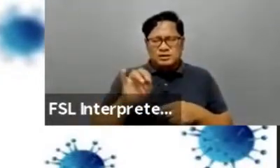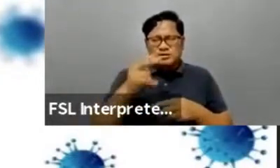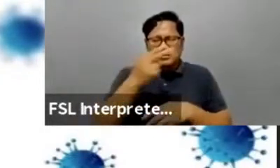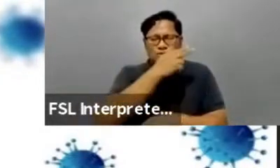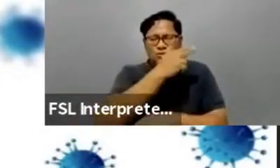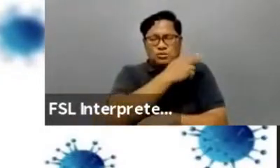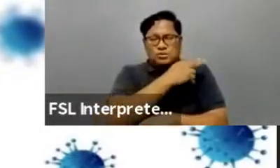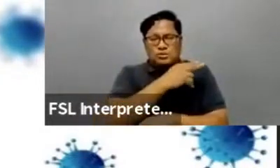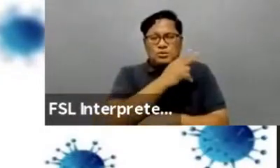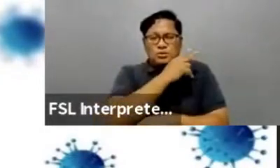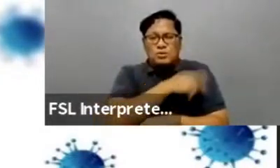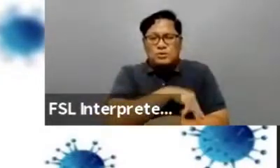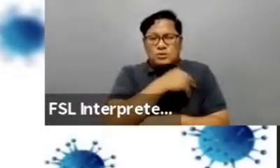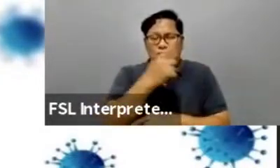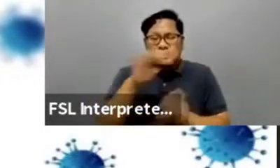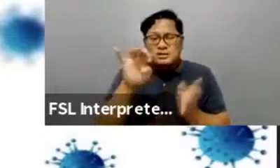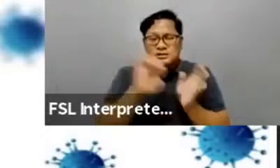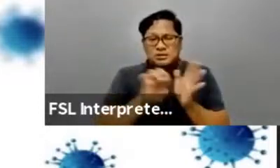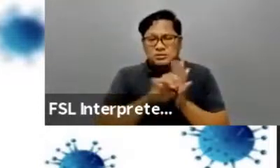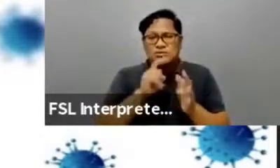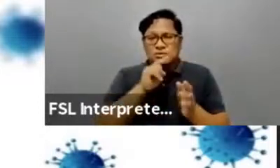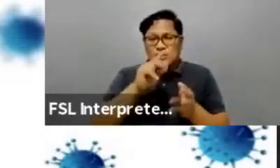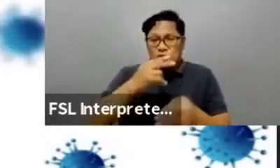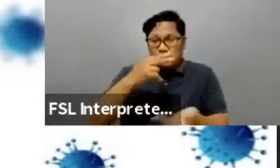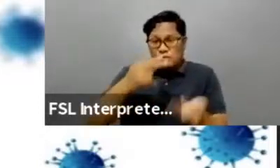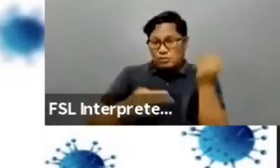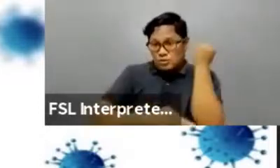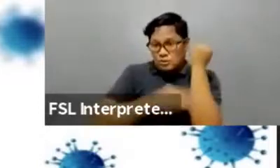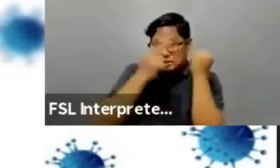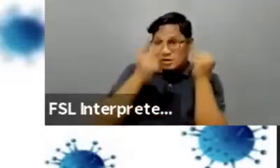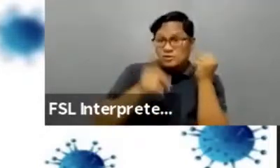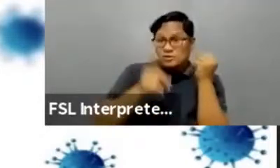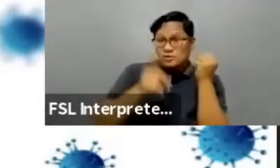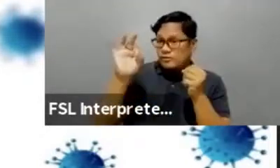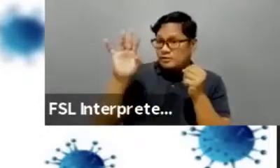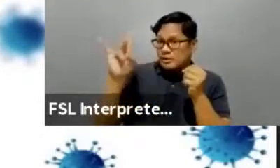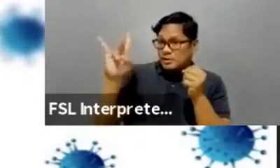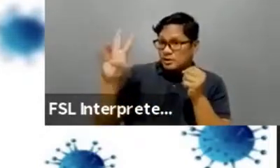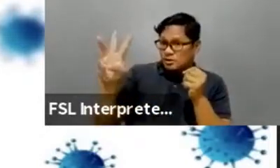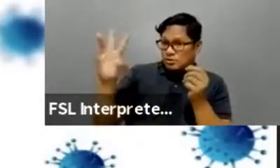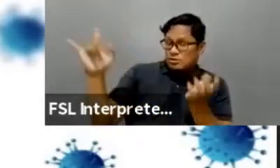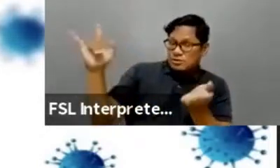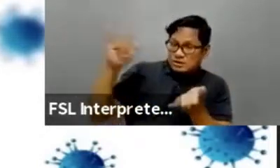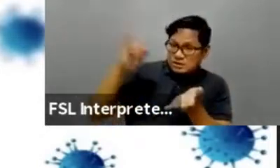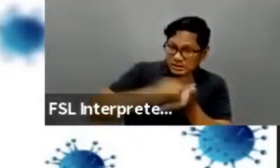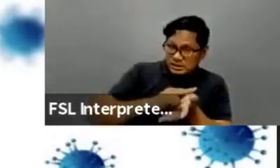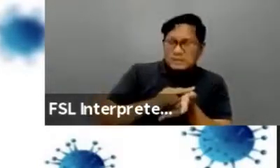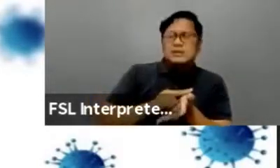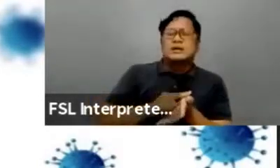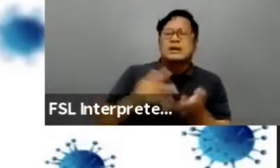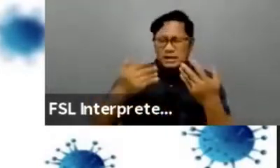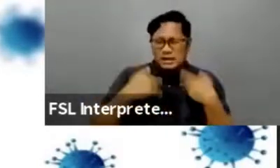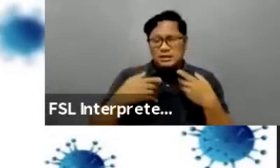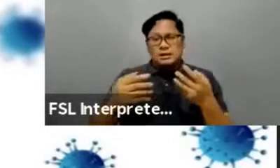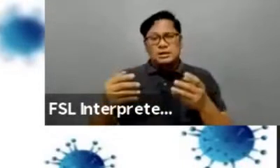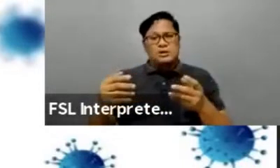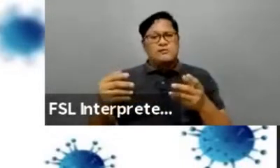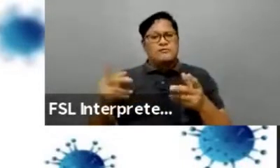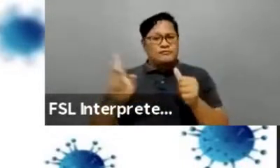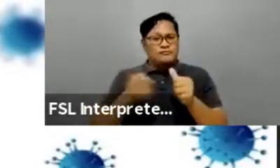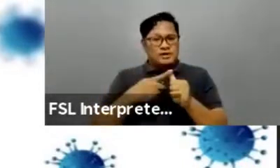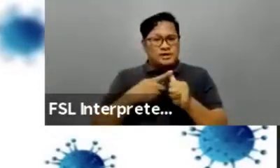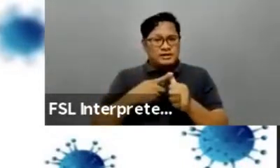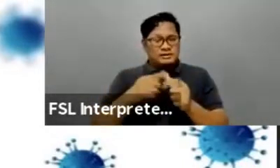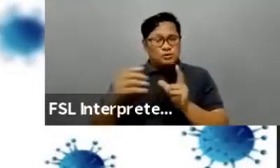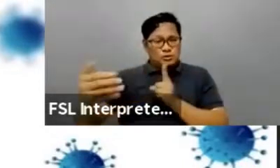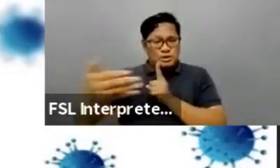mga OFWs at returning Filipinos at iba pang mga tao ay nagko-quarantine muna bago